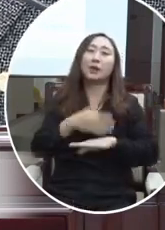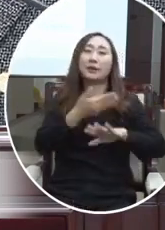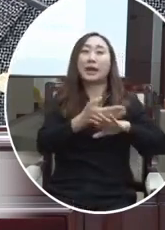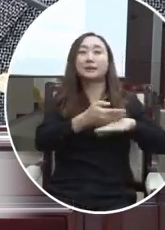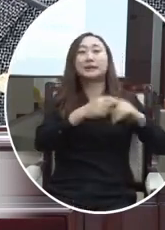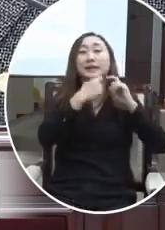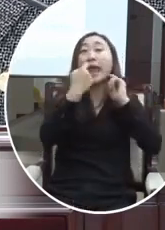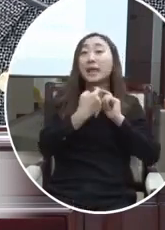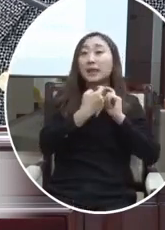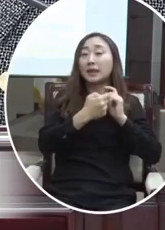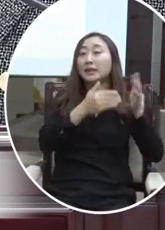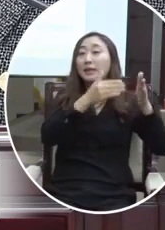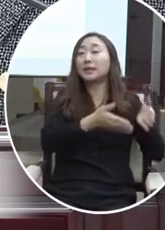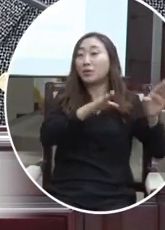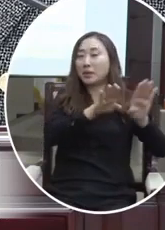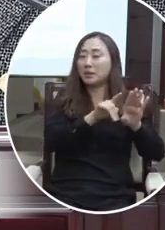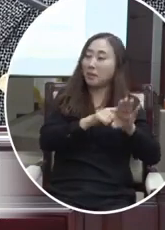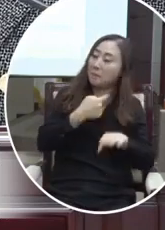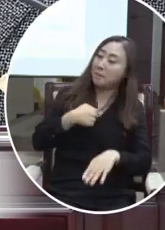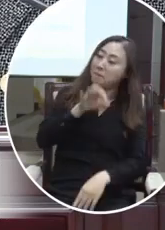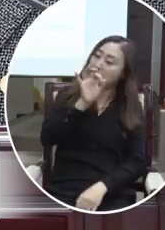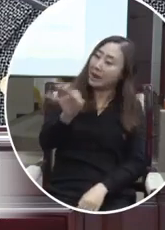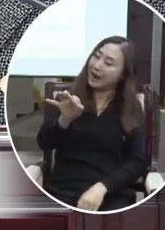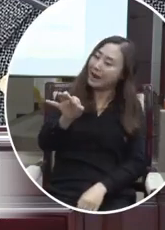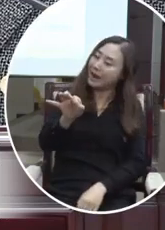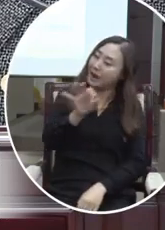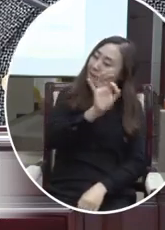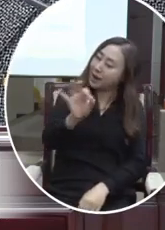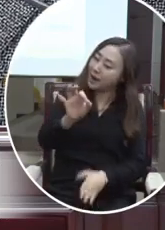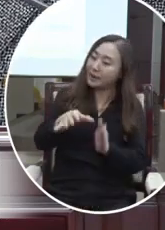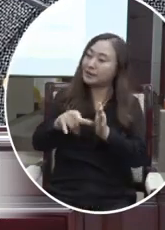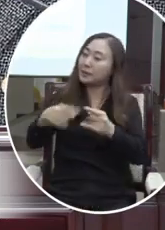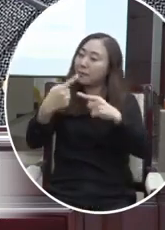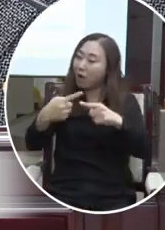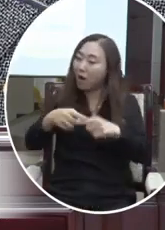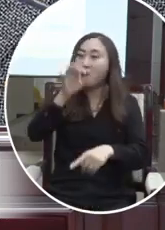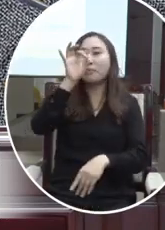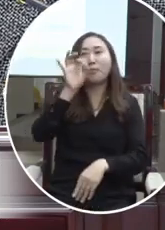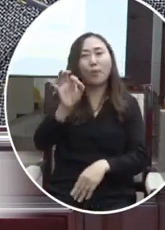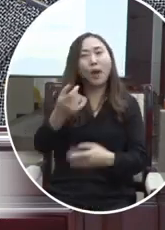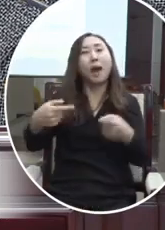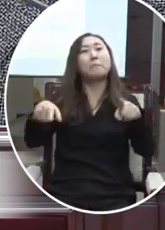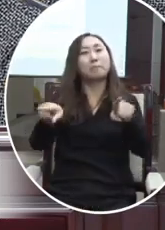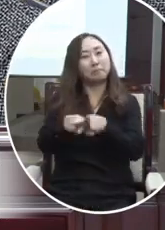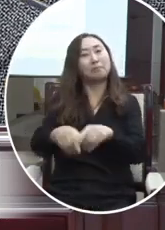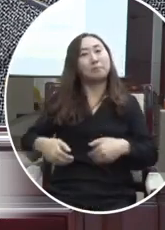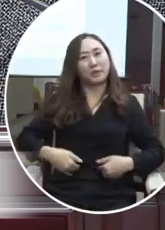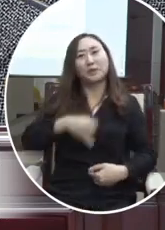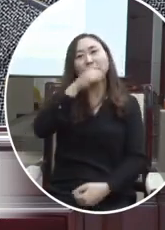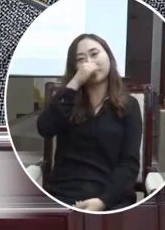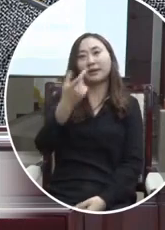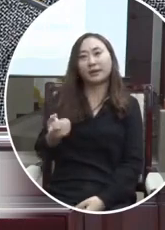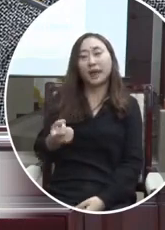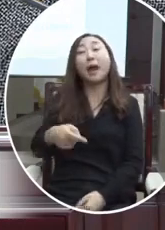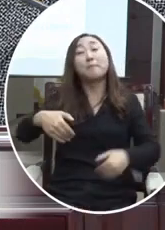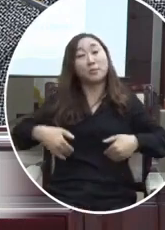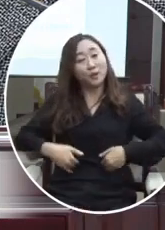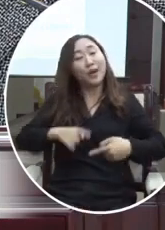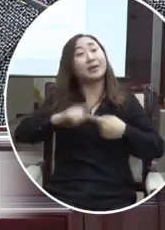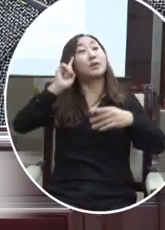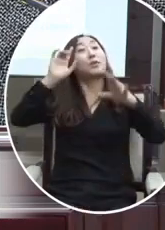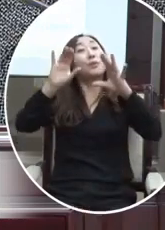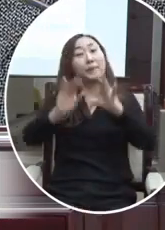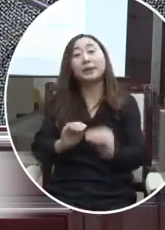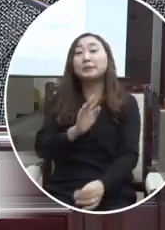좀 외부에서 제3자가 좀 들여다보면서 그것까지 감안해가지고 같이 좀 해야 되지 않을까. 필요성은 다